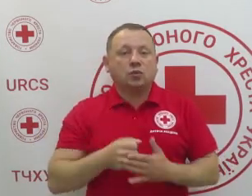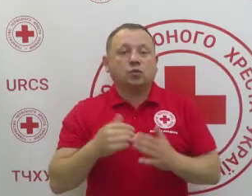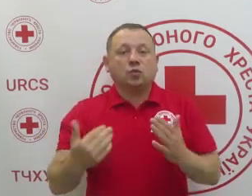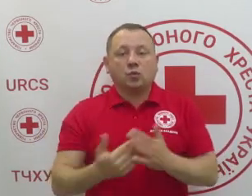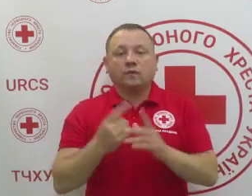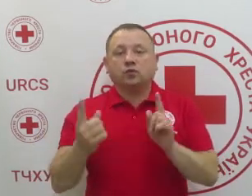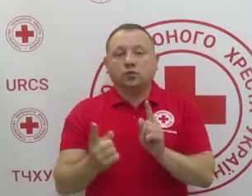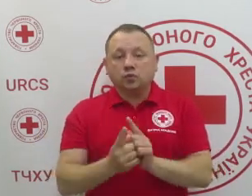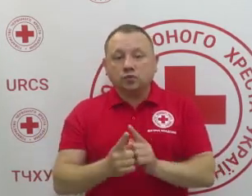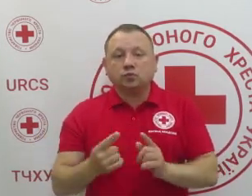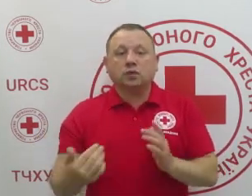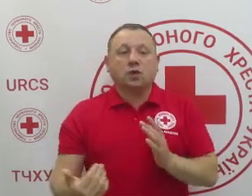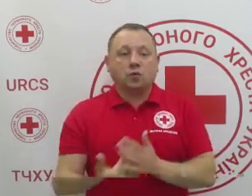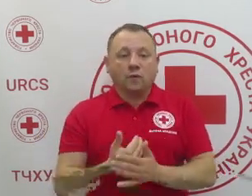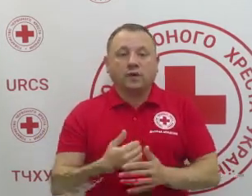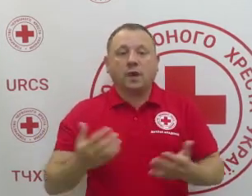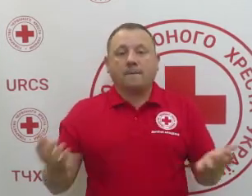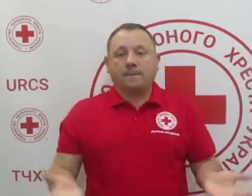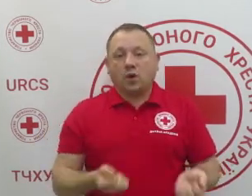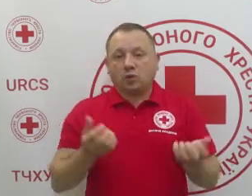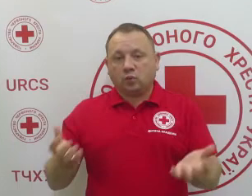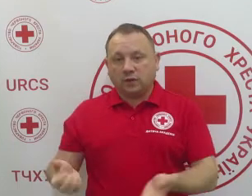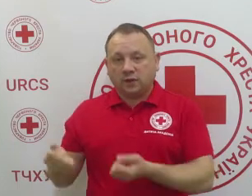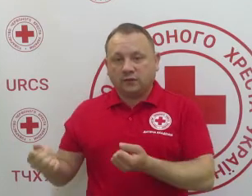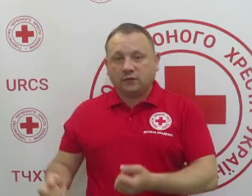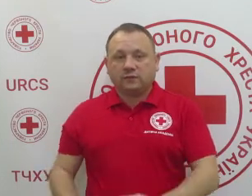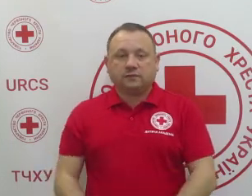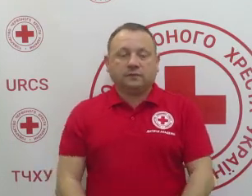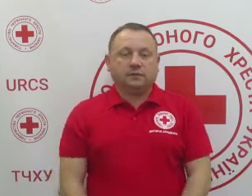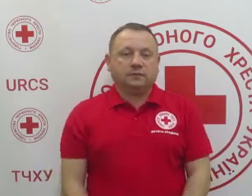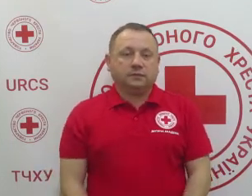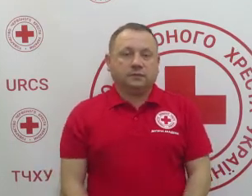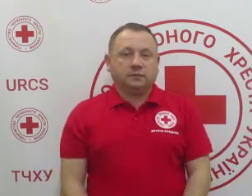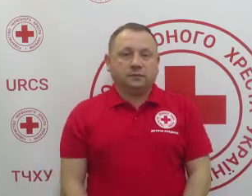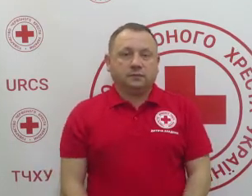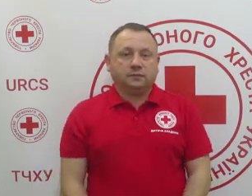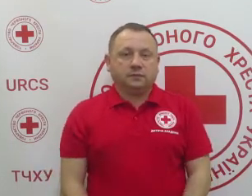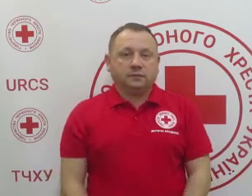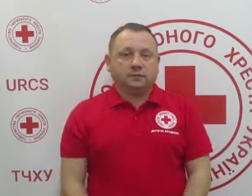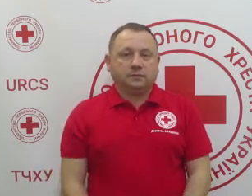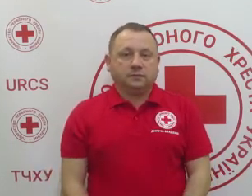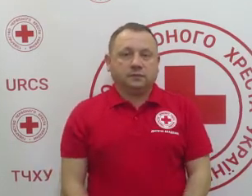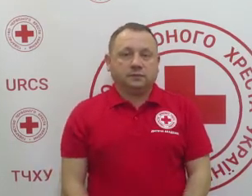хлопці та дівчата. До нових зустрічей. Та до нових порятунків.